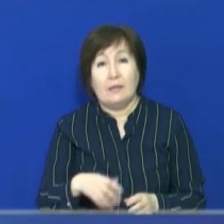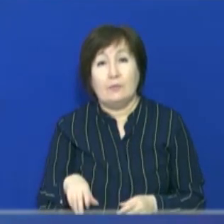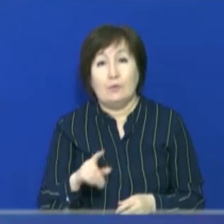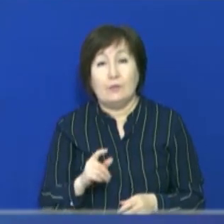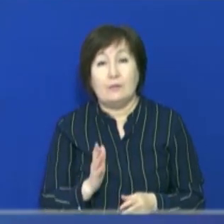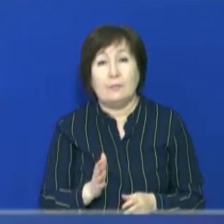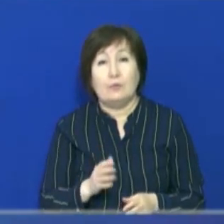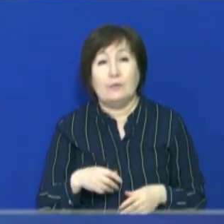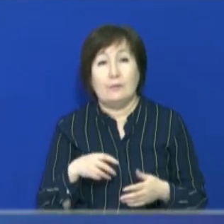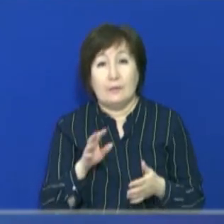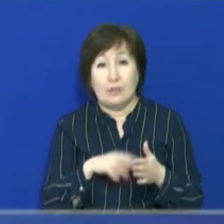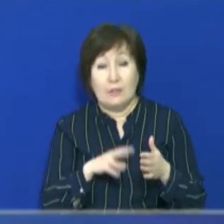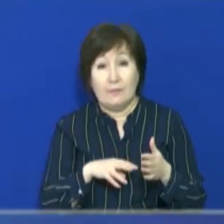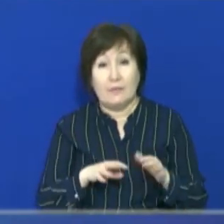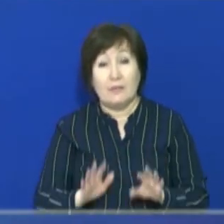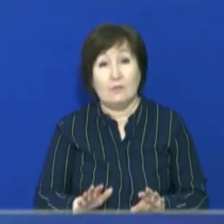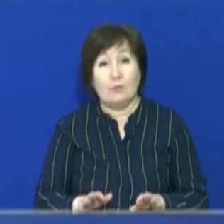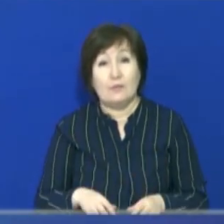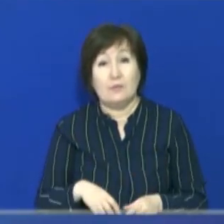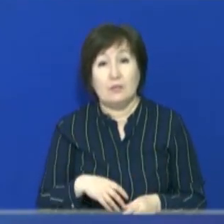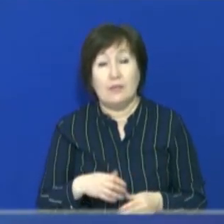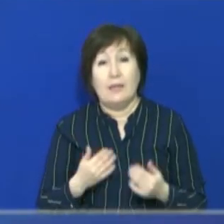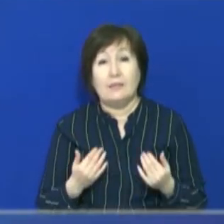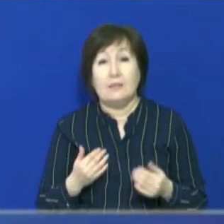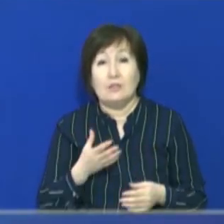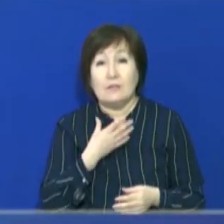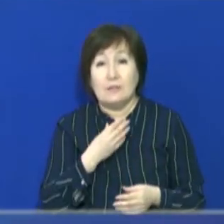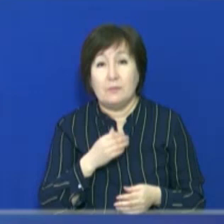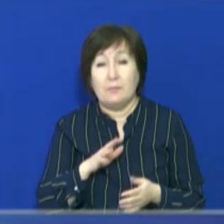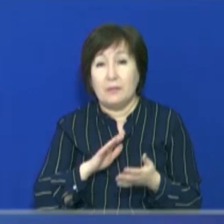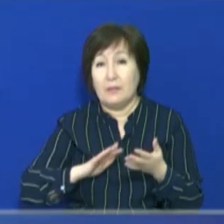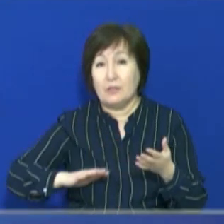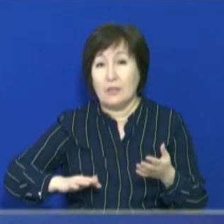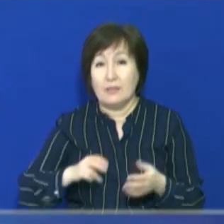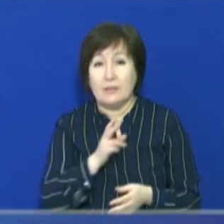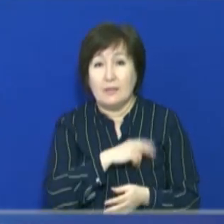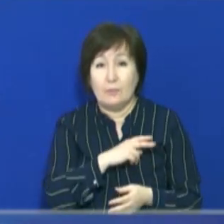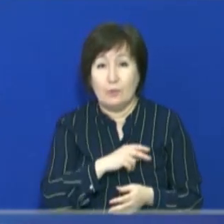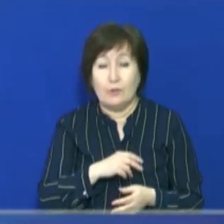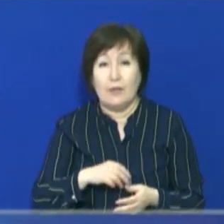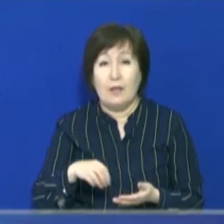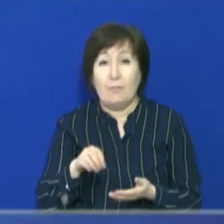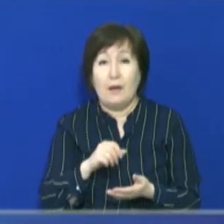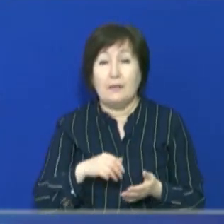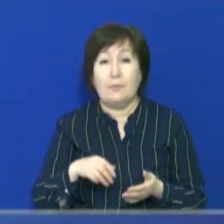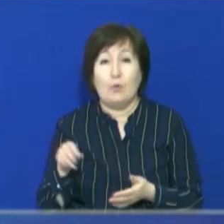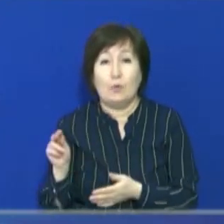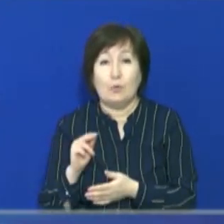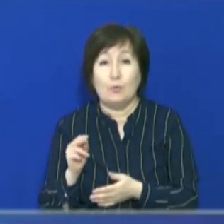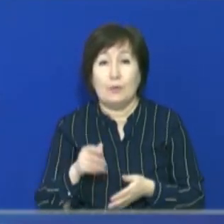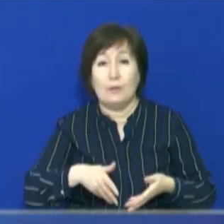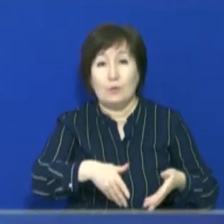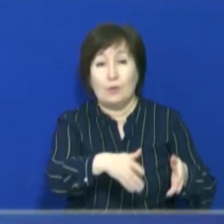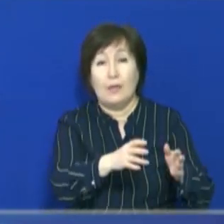В Семее полным ходом идут работы по выравниванию улиц. Сейчас в общей сложности 41 улица выложена щебнем и гравием. До конца